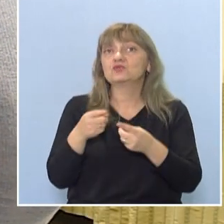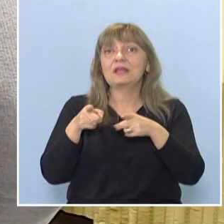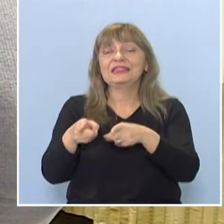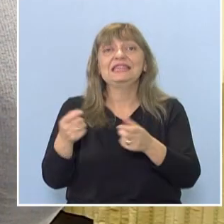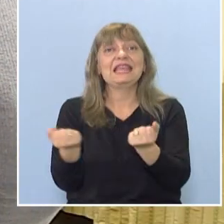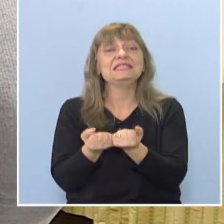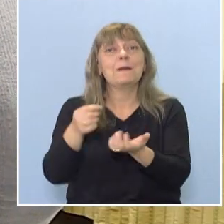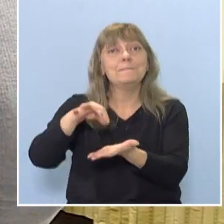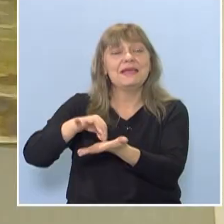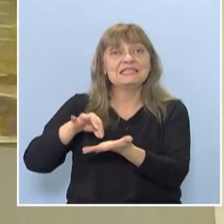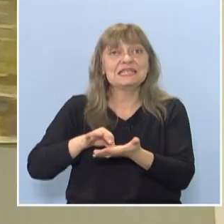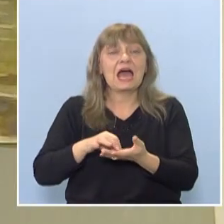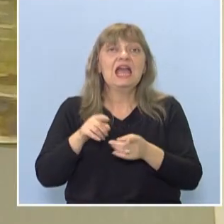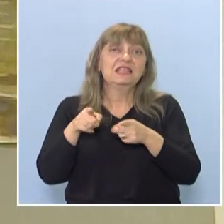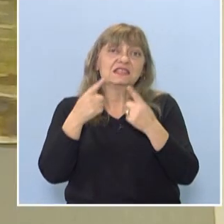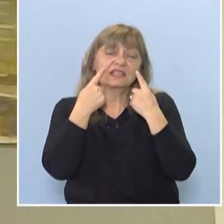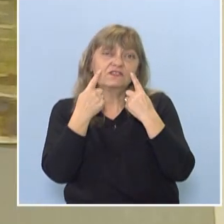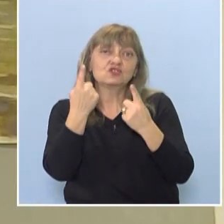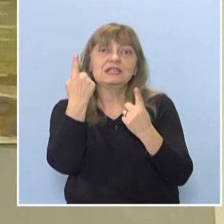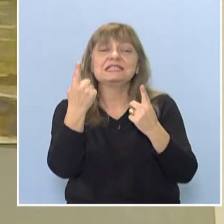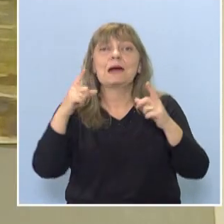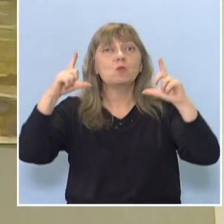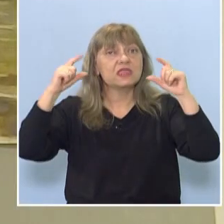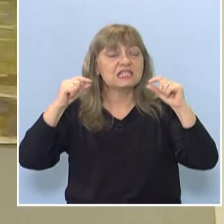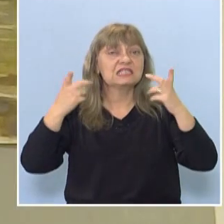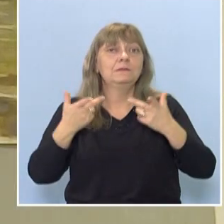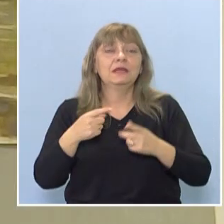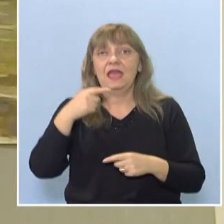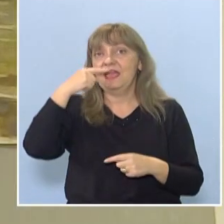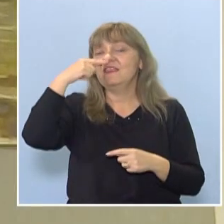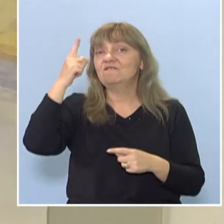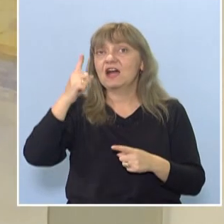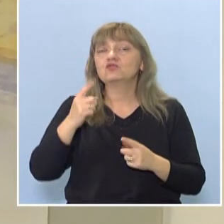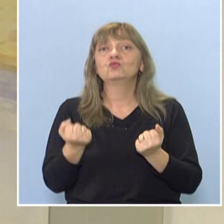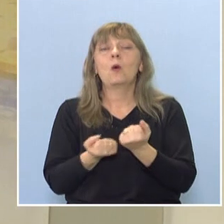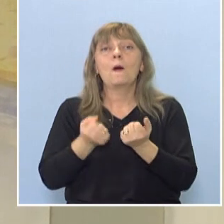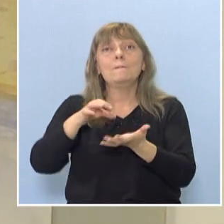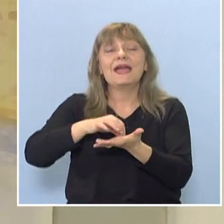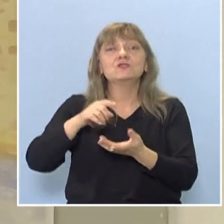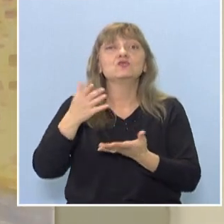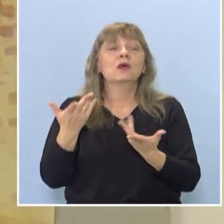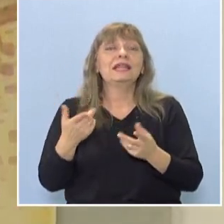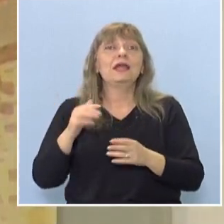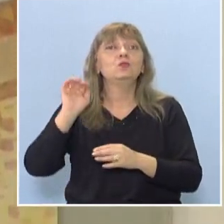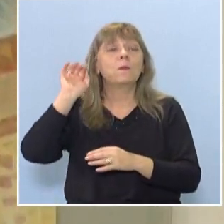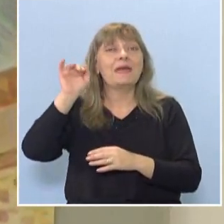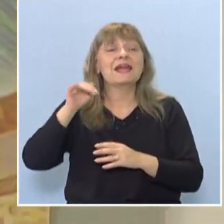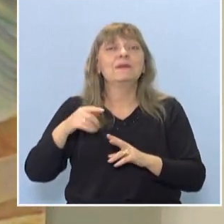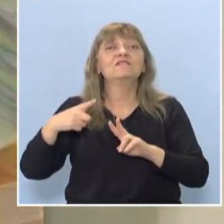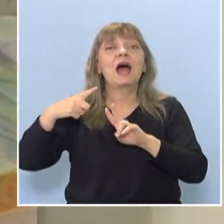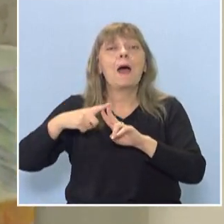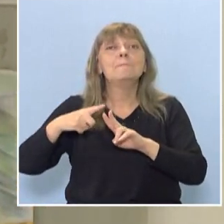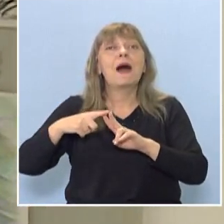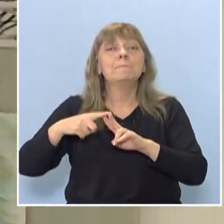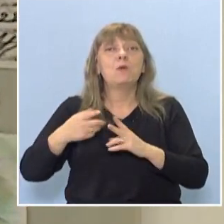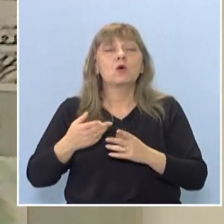досега може би само на снимки са наблюдавали. И най-важното, че и мястото, в което бяхме като база Пампорово, предразполага така